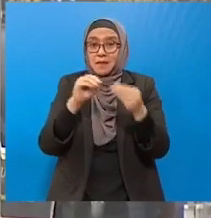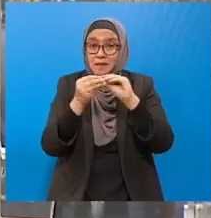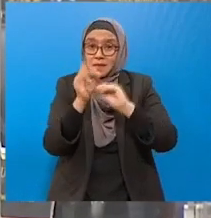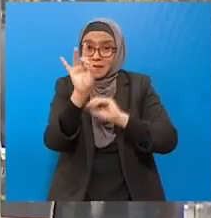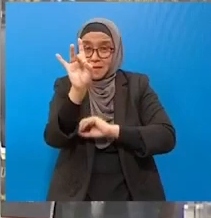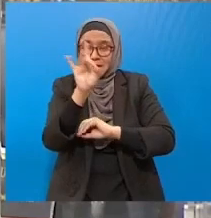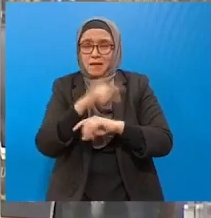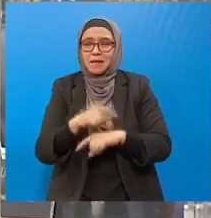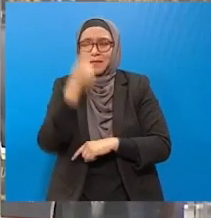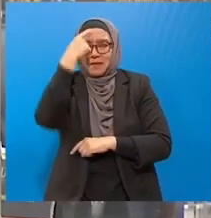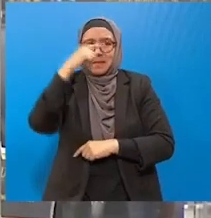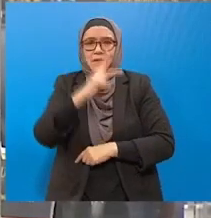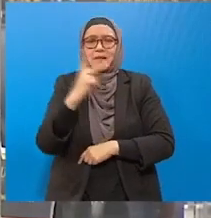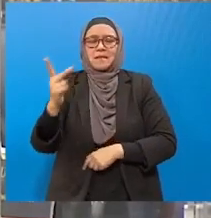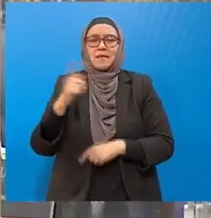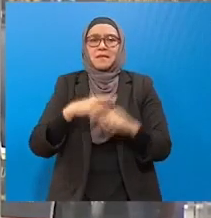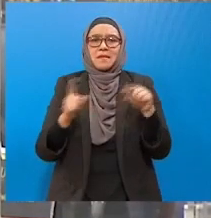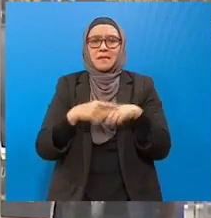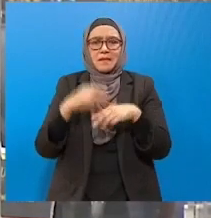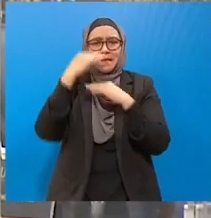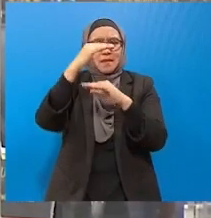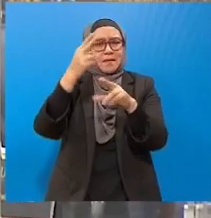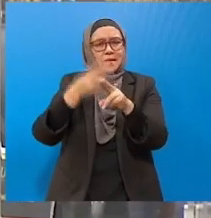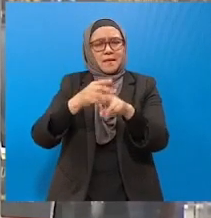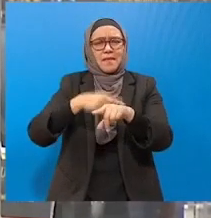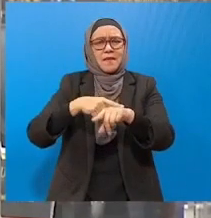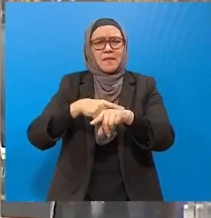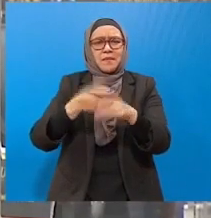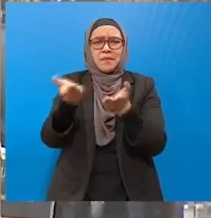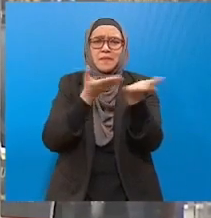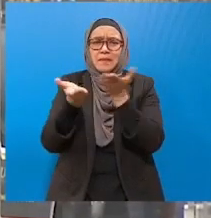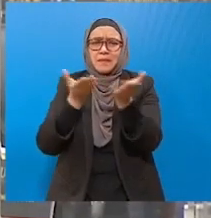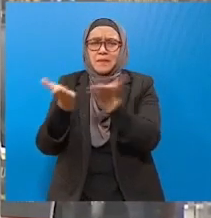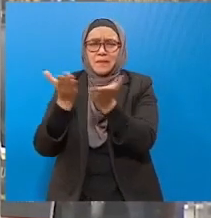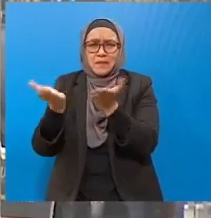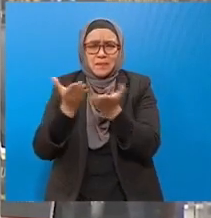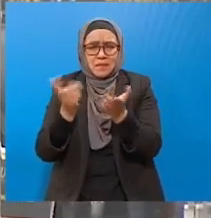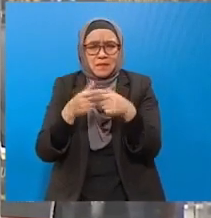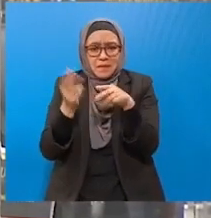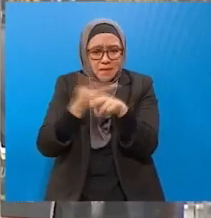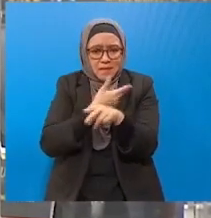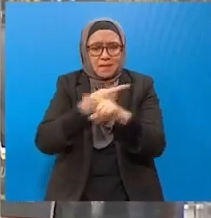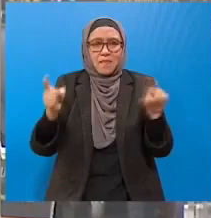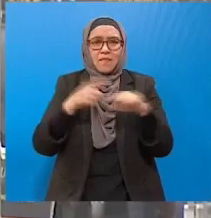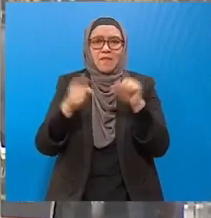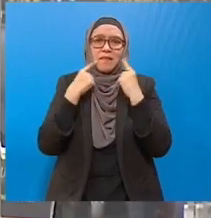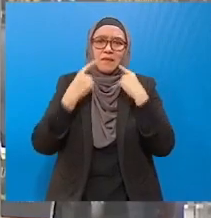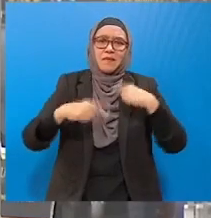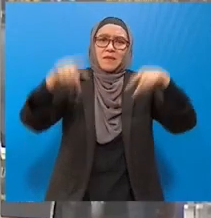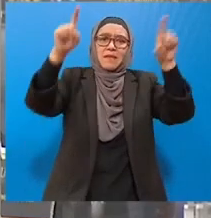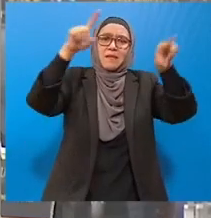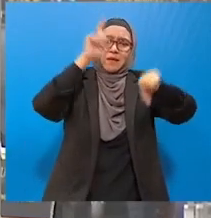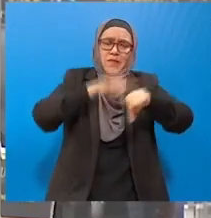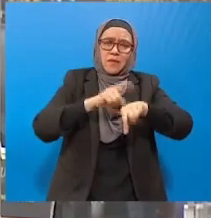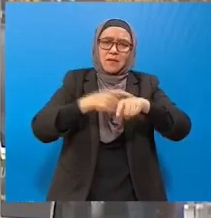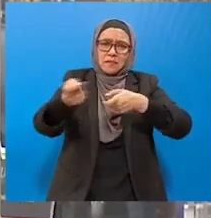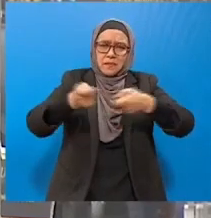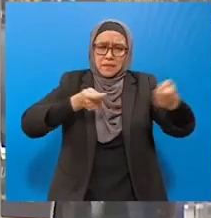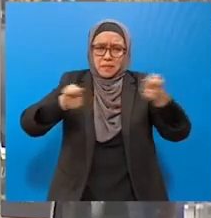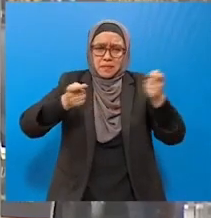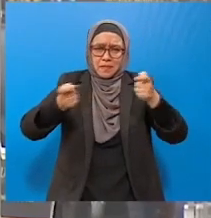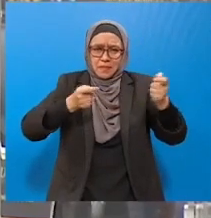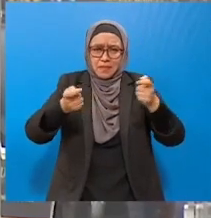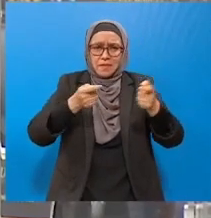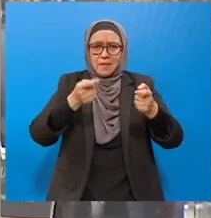namun kejayaan yang yang diraih utamanya hampir setiap memerangi kau 19 amat amat signifikan sesungguhnya Desa dikesempatan ini